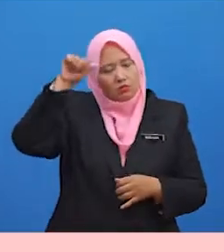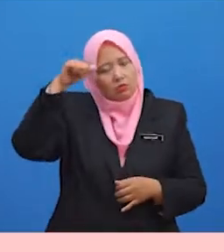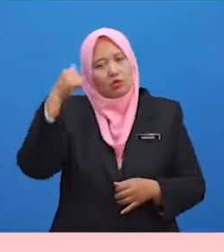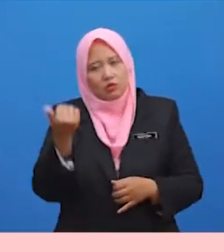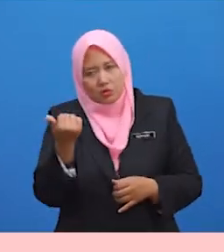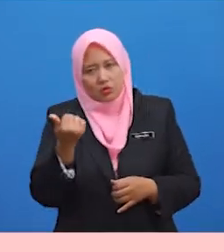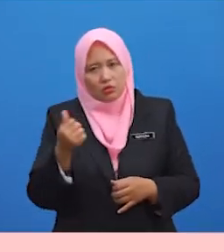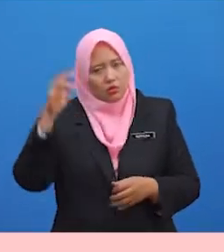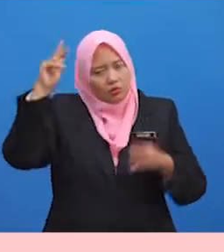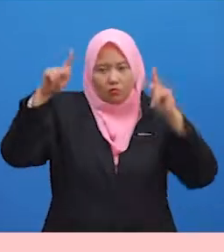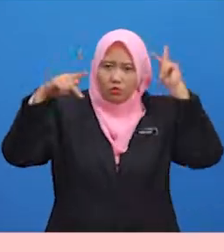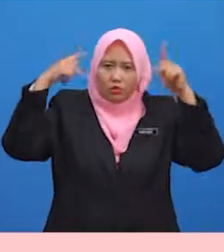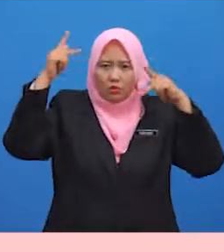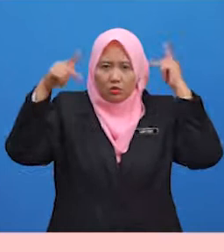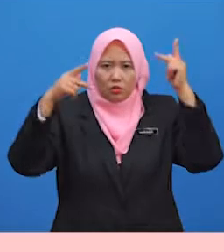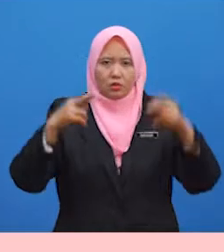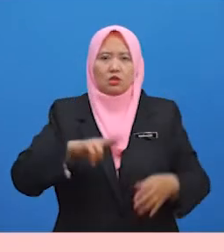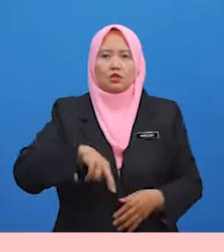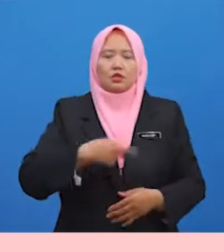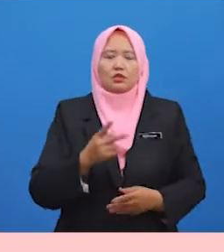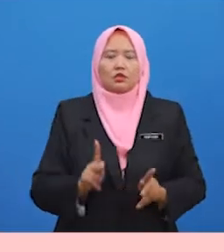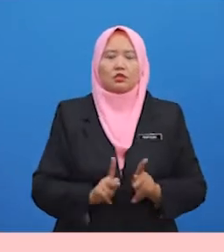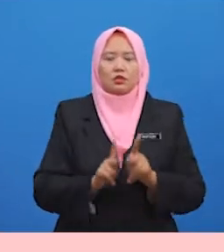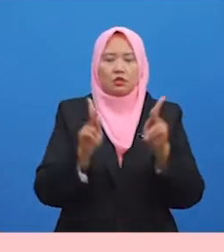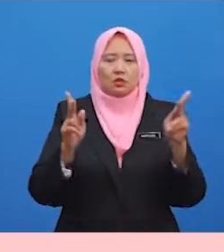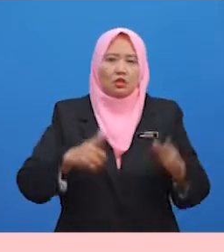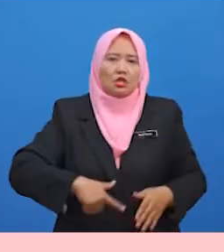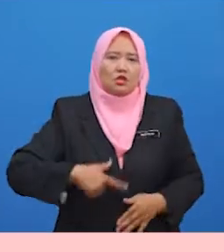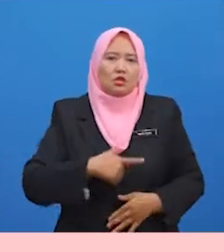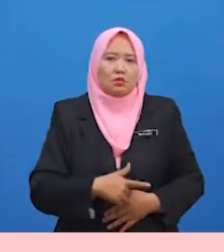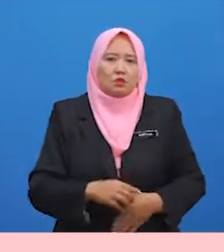lapar, denyutan nadi menjadi cepat dan pandangan menjadi kabur.